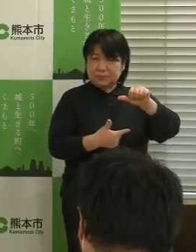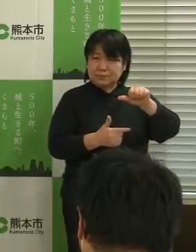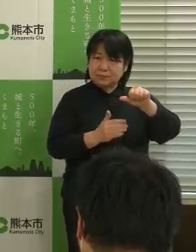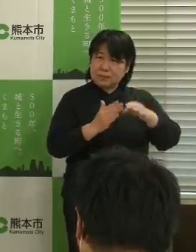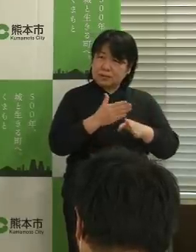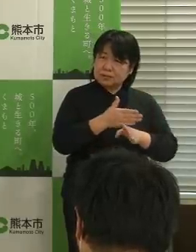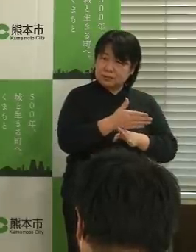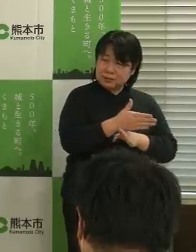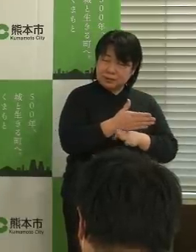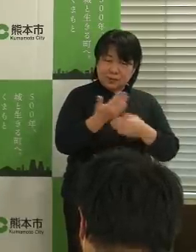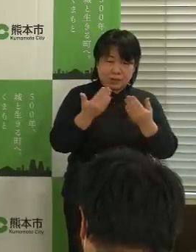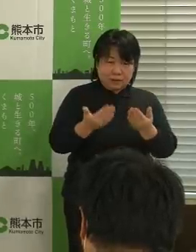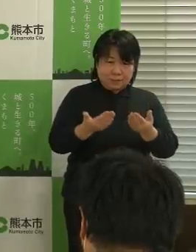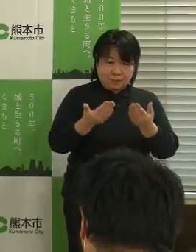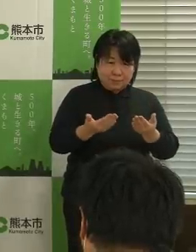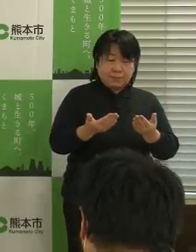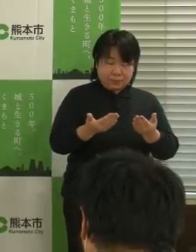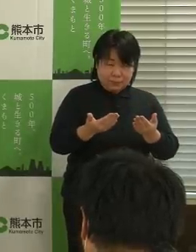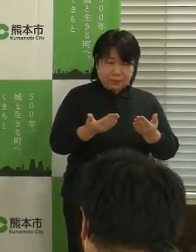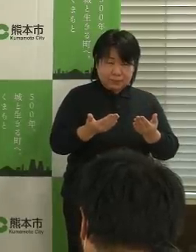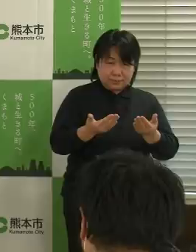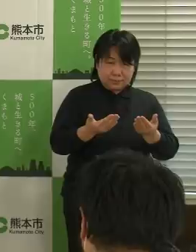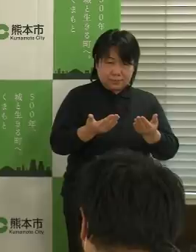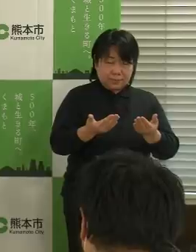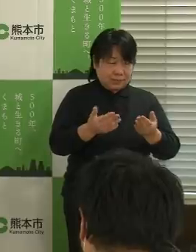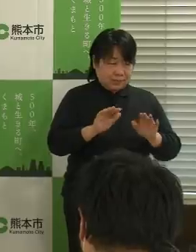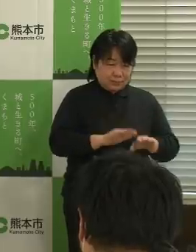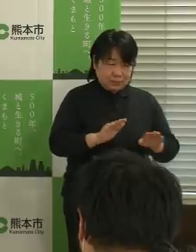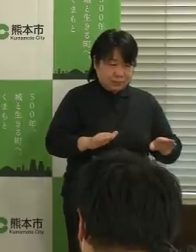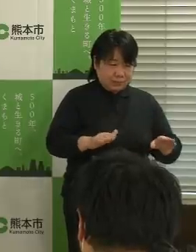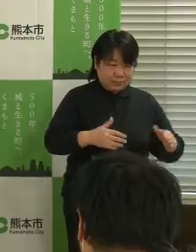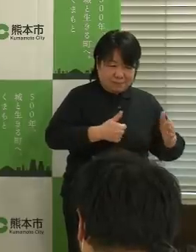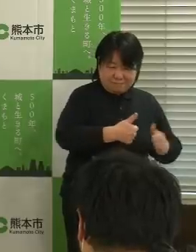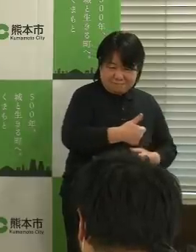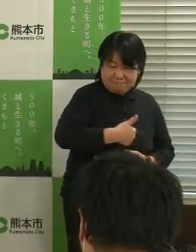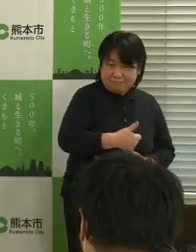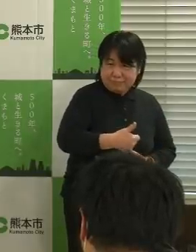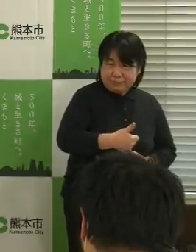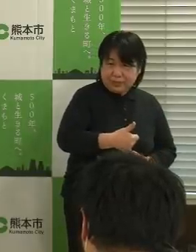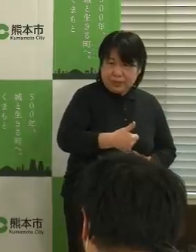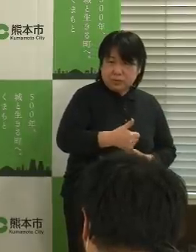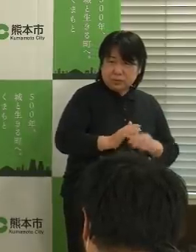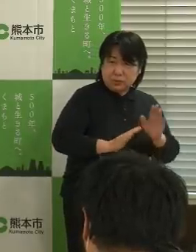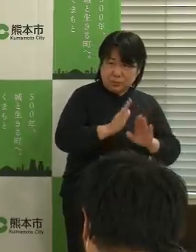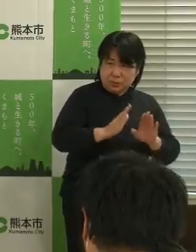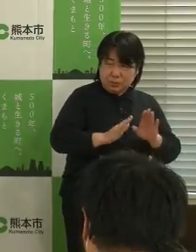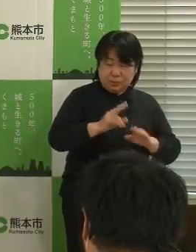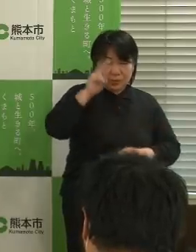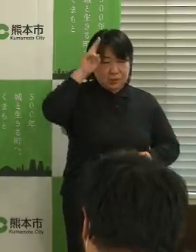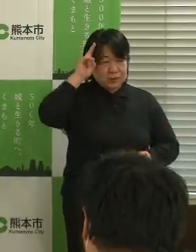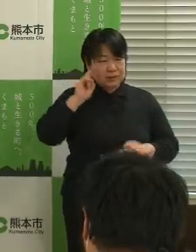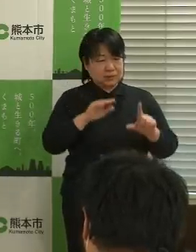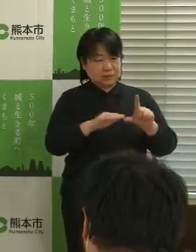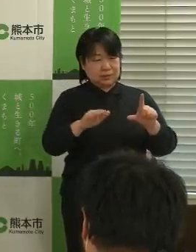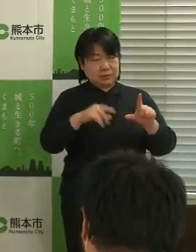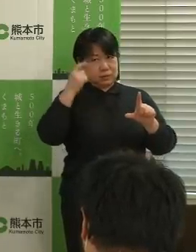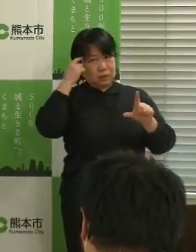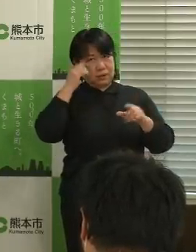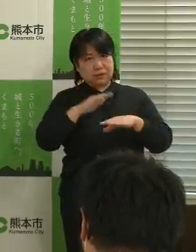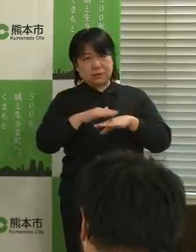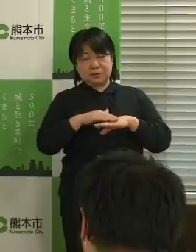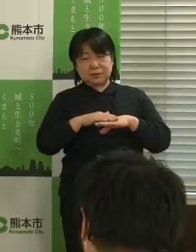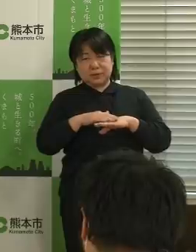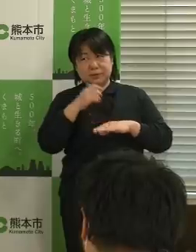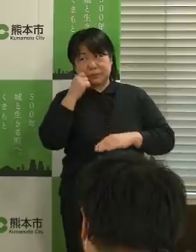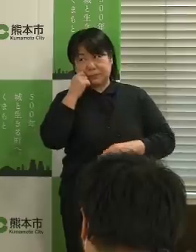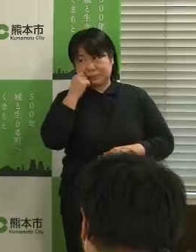ね、学校に子どもたちがすぐ通えるような状況には今のこのリスクレベルの考え方からしてもこれはもう